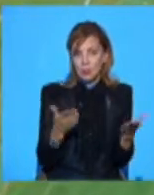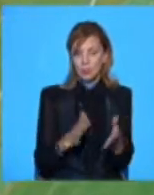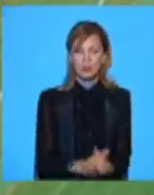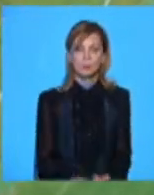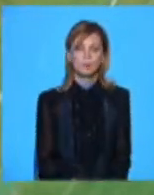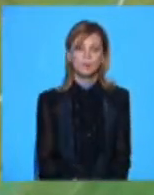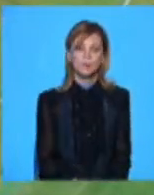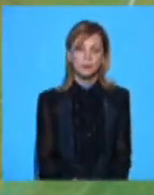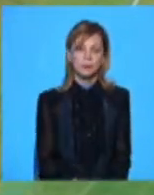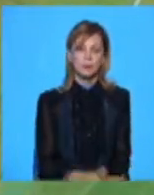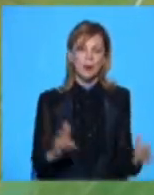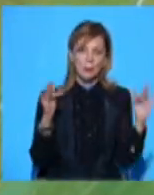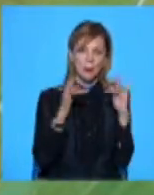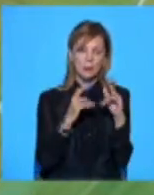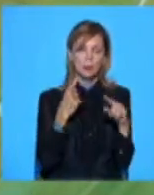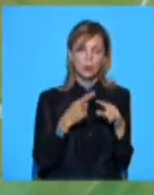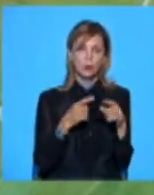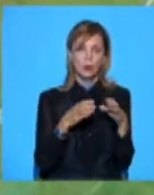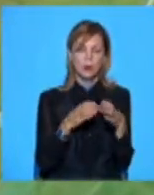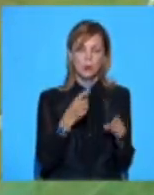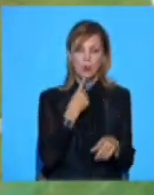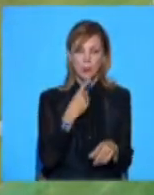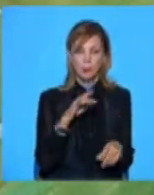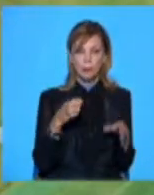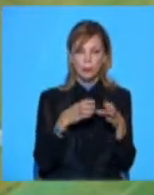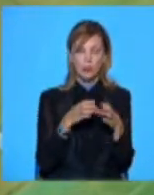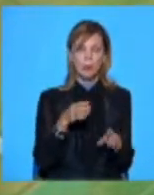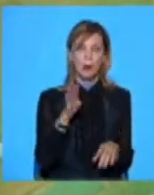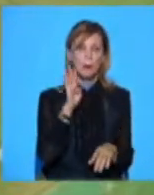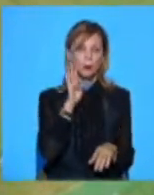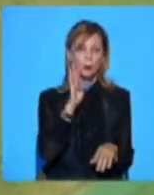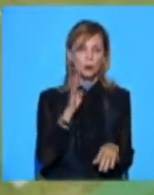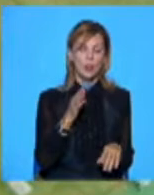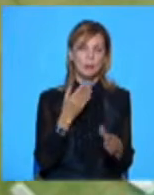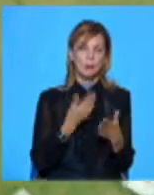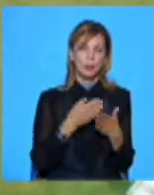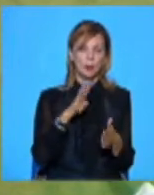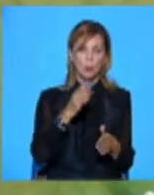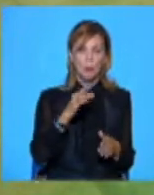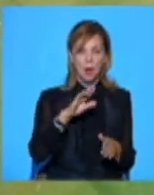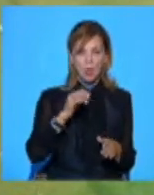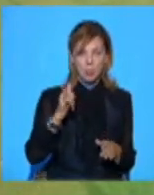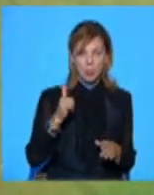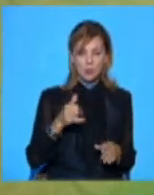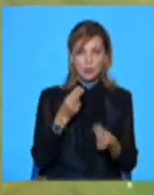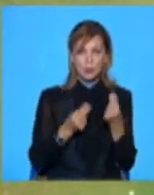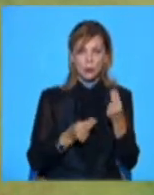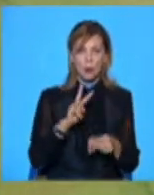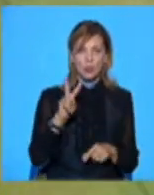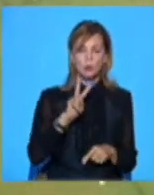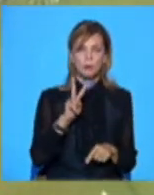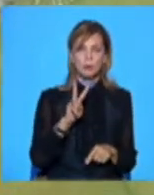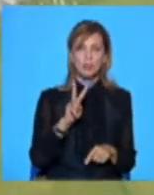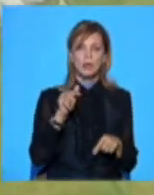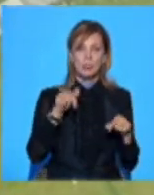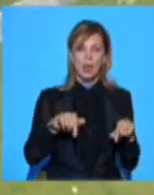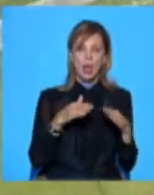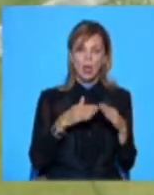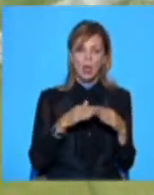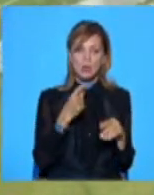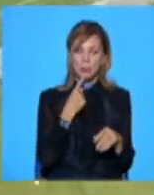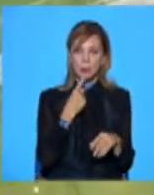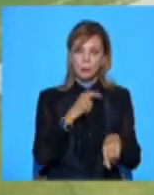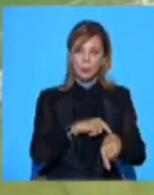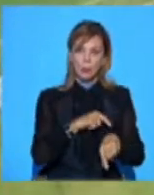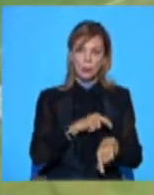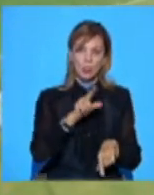rost. Meciul dintre Universitatea Craiova și FC Botoșani din barajul pentru participare în Conference League se dispută vineri pe stadionul Ion Oblemenco de